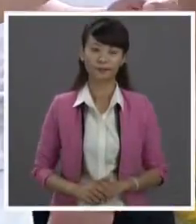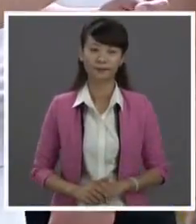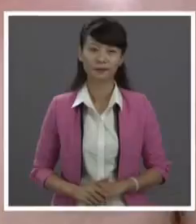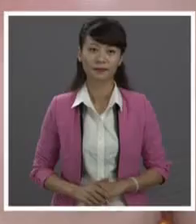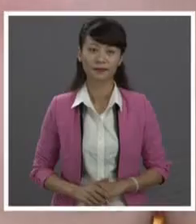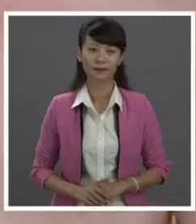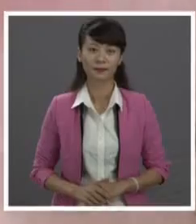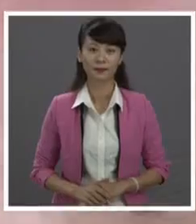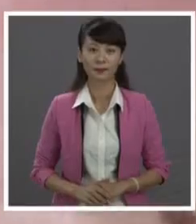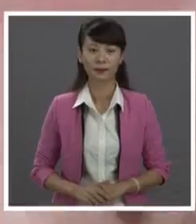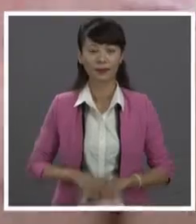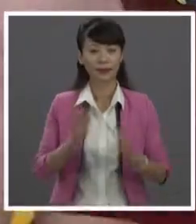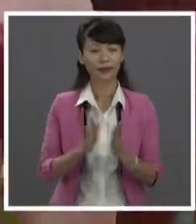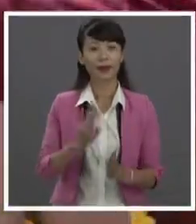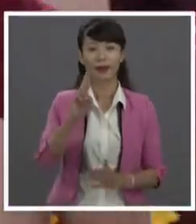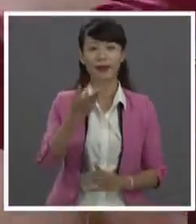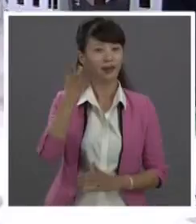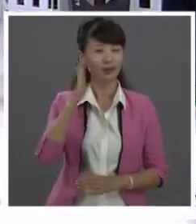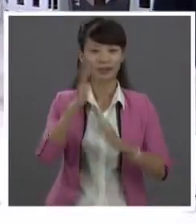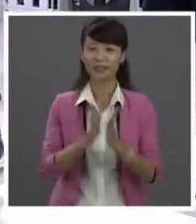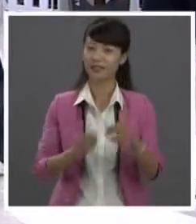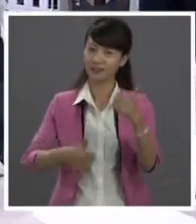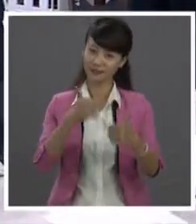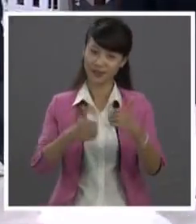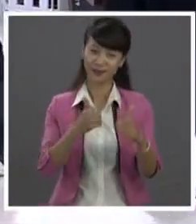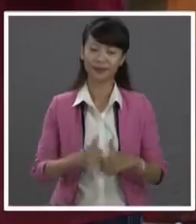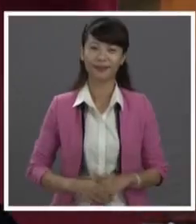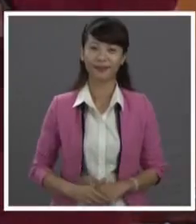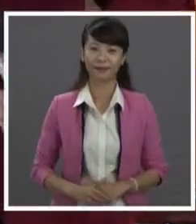啊，要跟韩哥 PK， 他要和韩哥 PK，